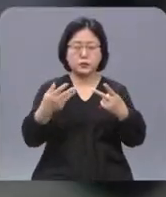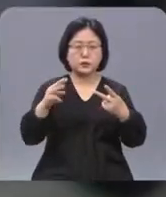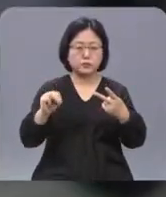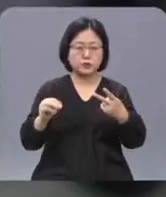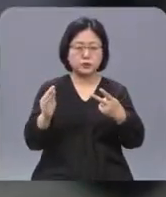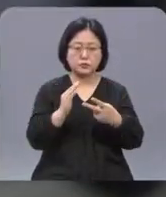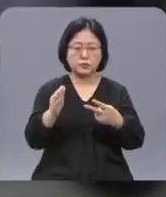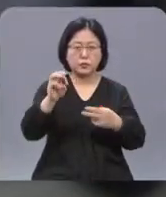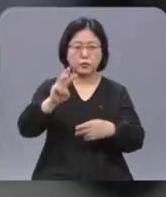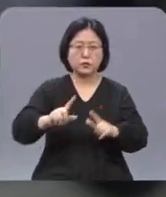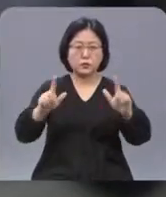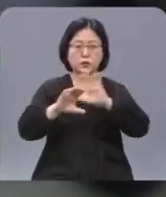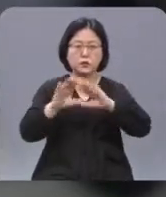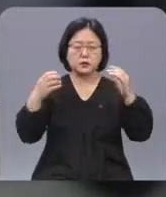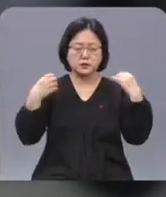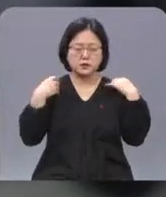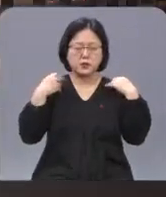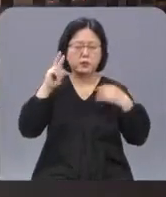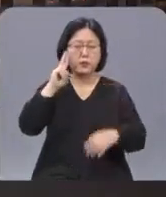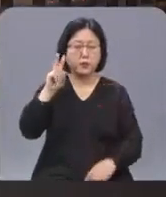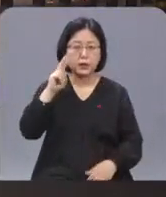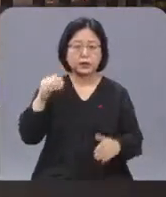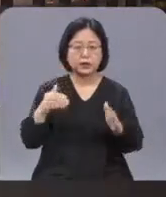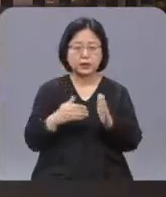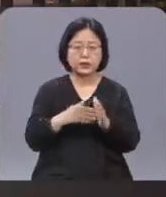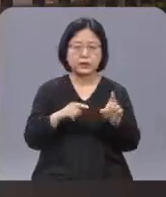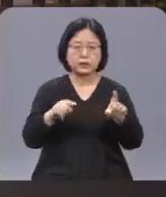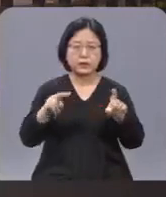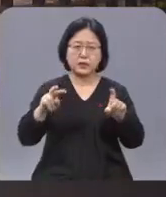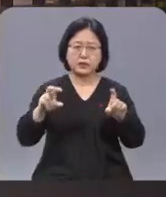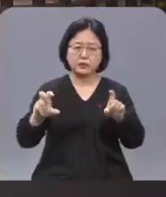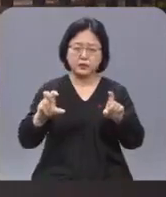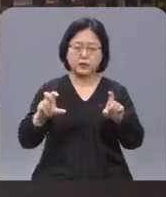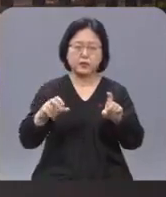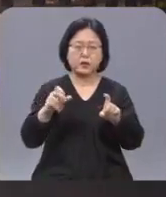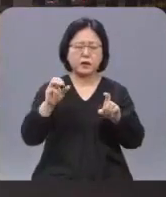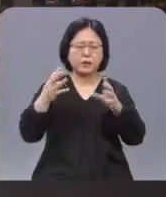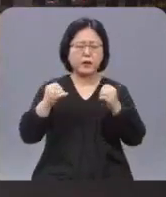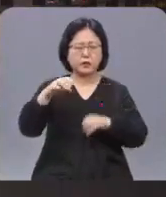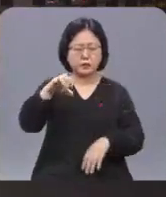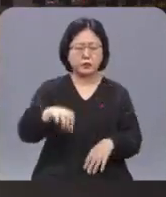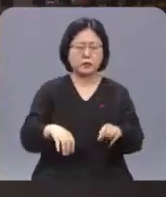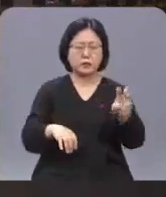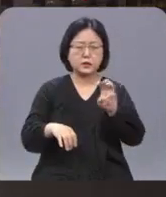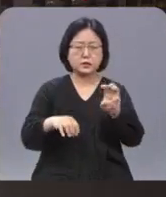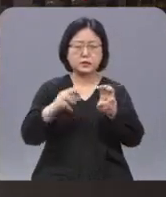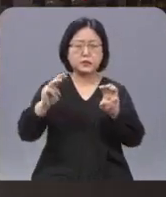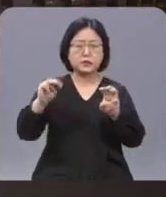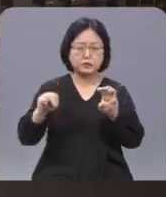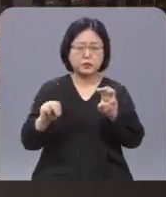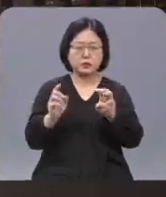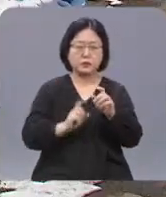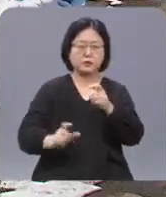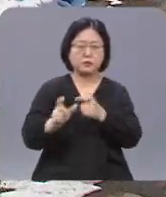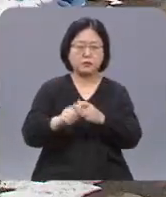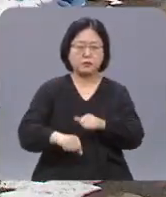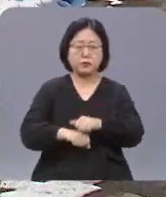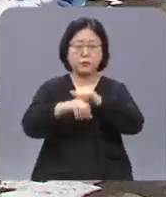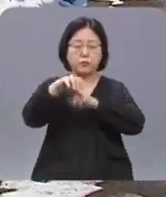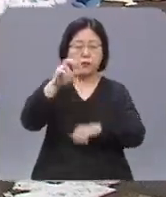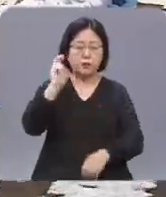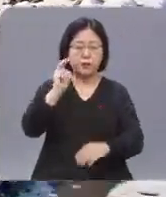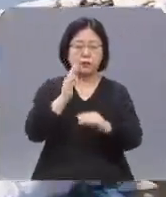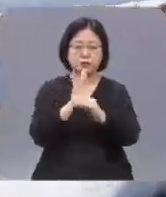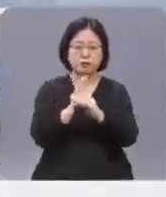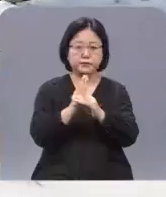등입니다 광주지방기상청은 모레까지 10에서 25cm 많은 곳은 30cm 넘게 쌓이는 곳이 있겠다고